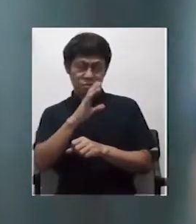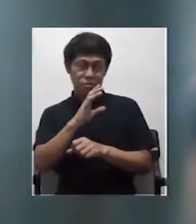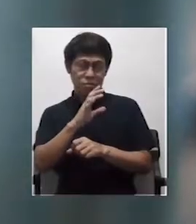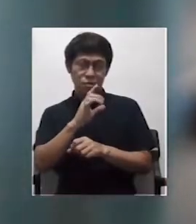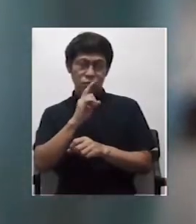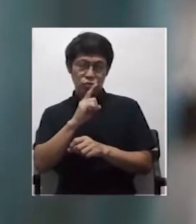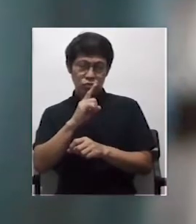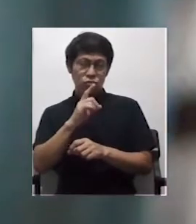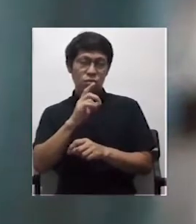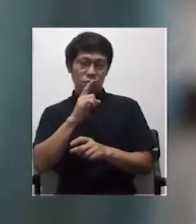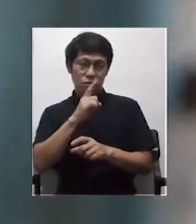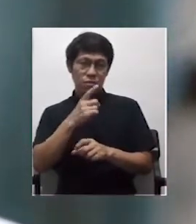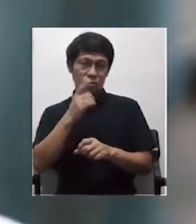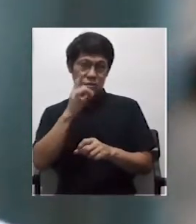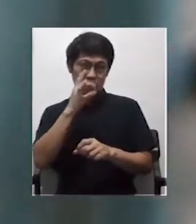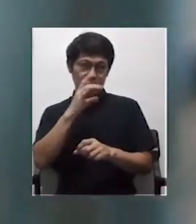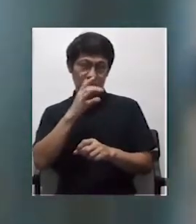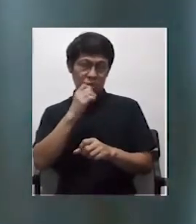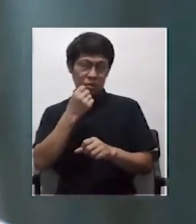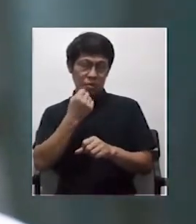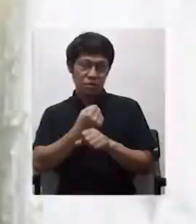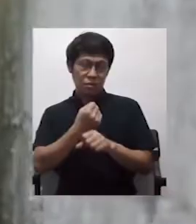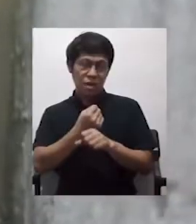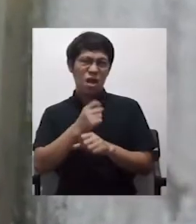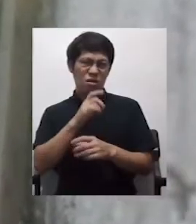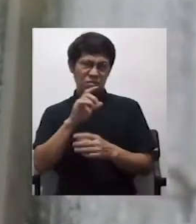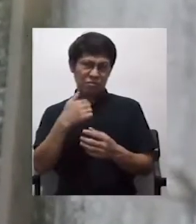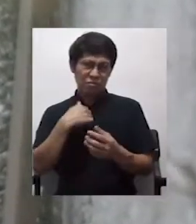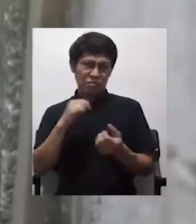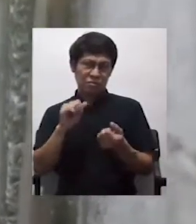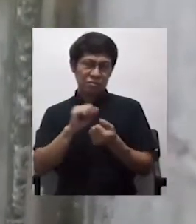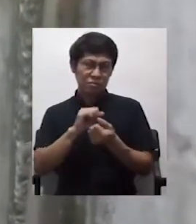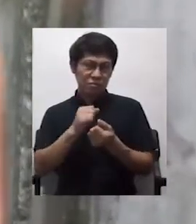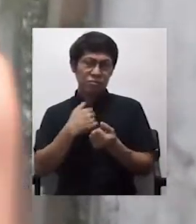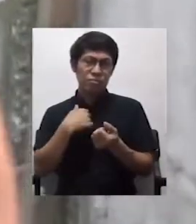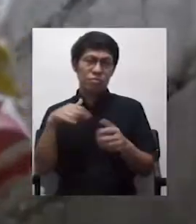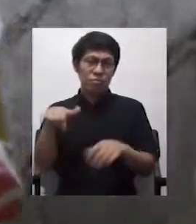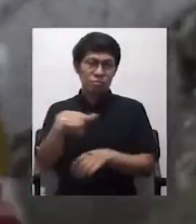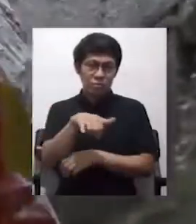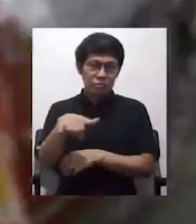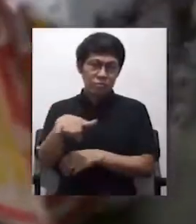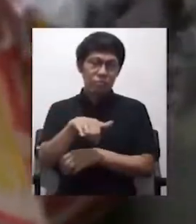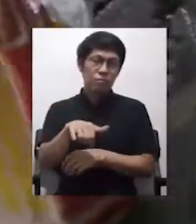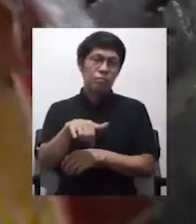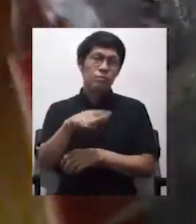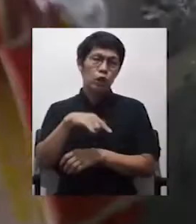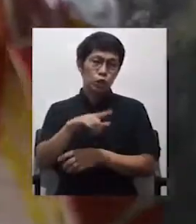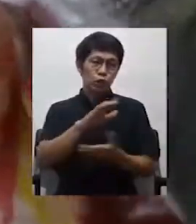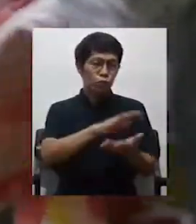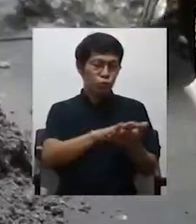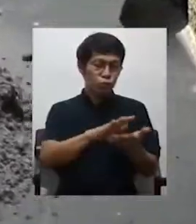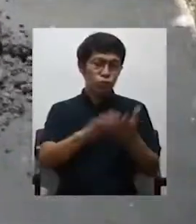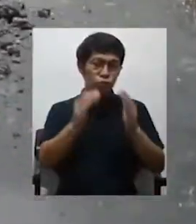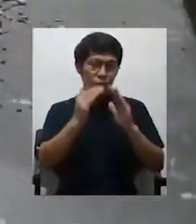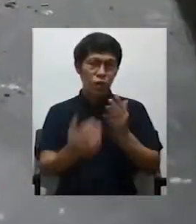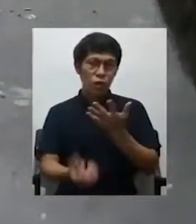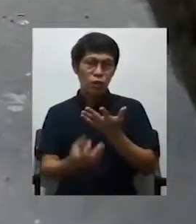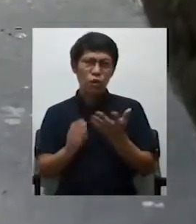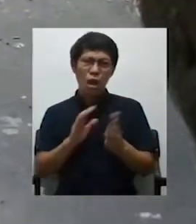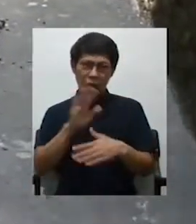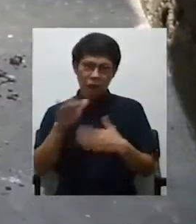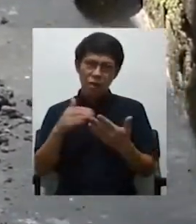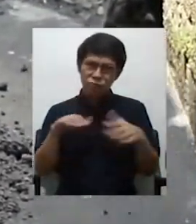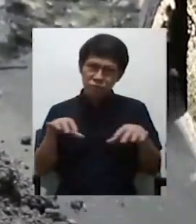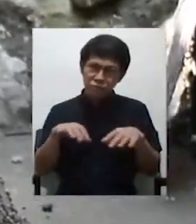Mahirap po talaga maganap ng trabaho dahil pandemya po. Talaga po na kahit mahirap, makakuha ka lang ng sapat na pera maghapon